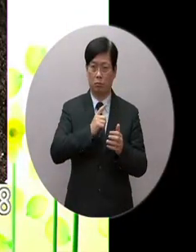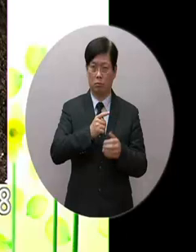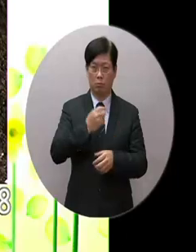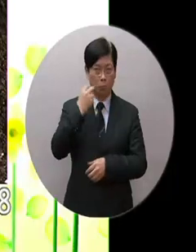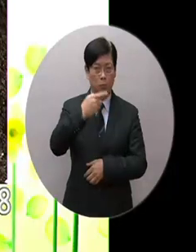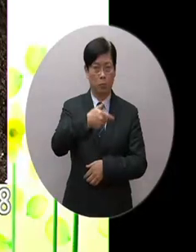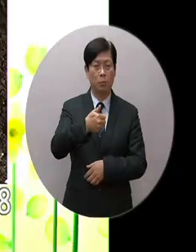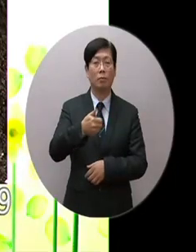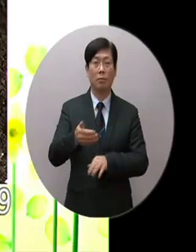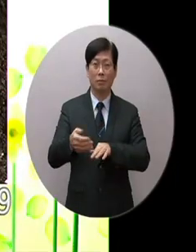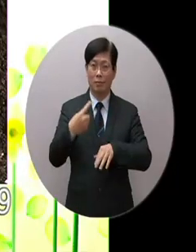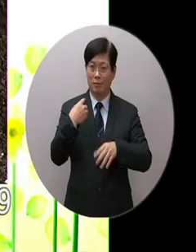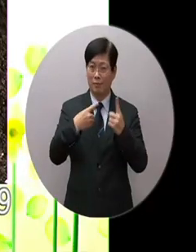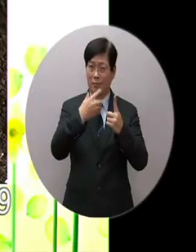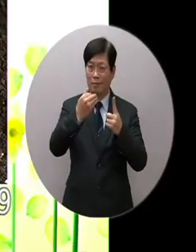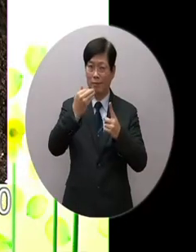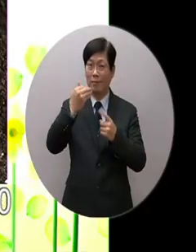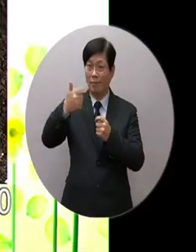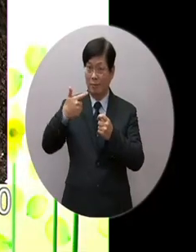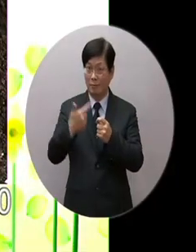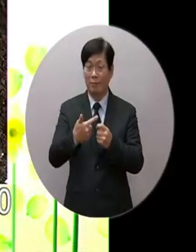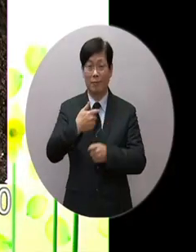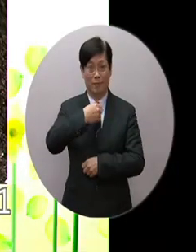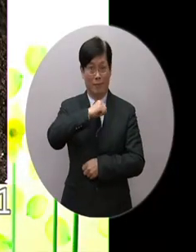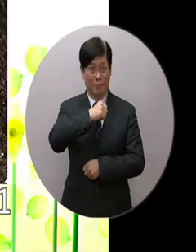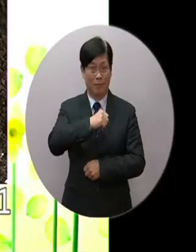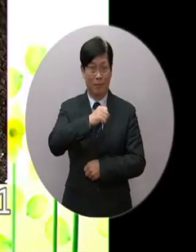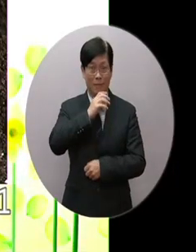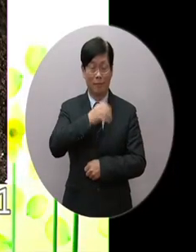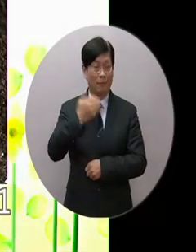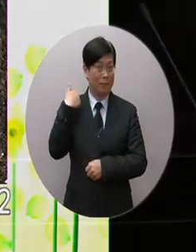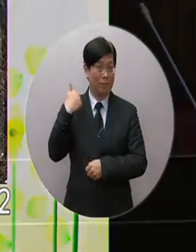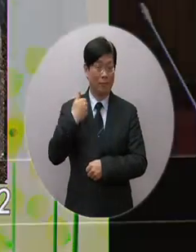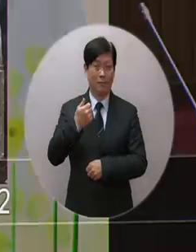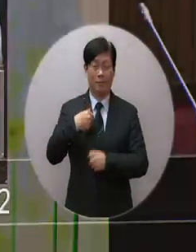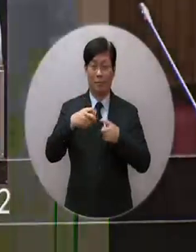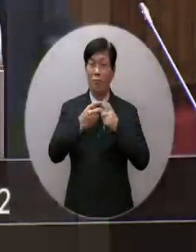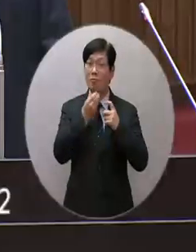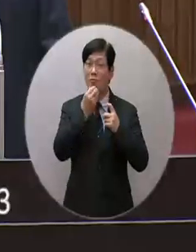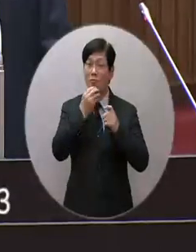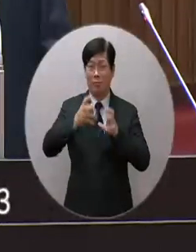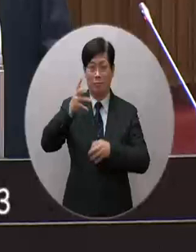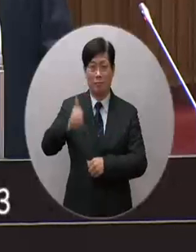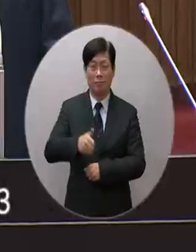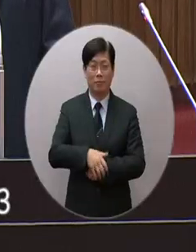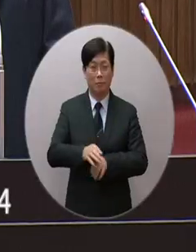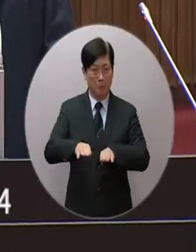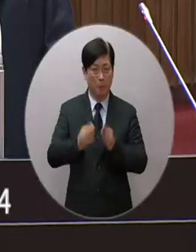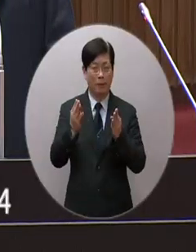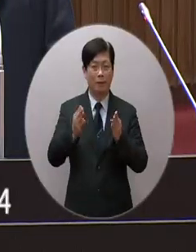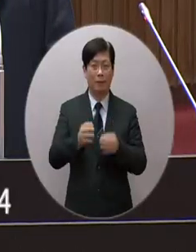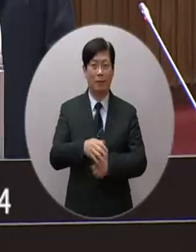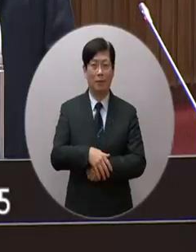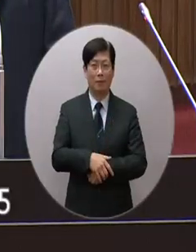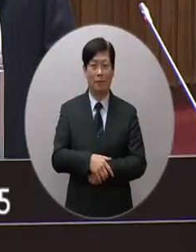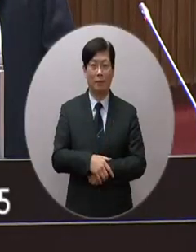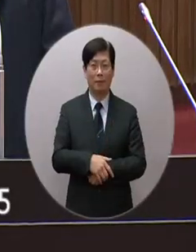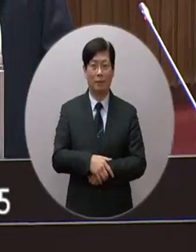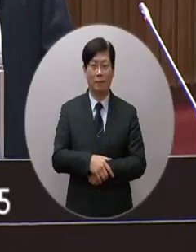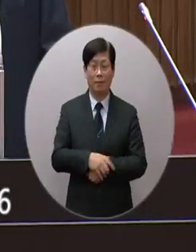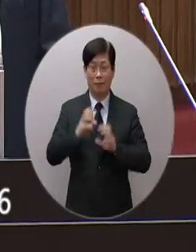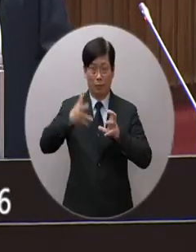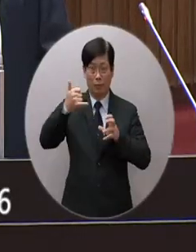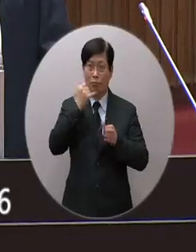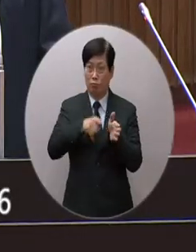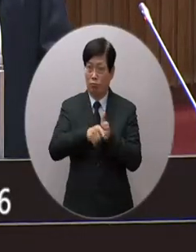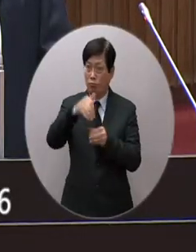为1996年台湾前总统李登辉，吼、哦。开始总统